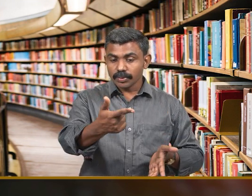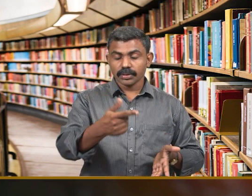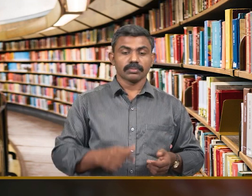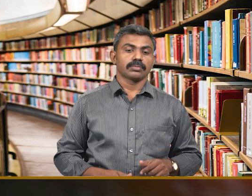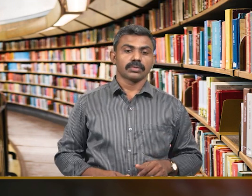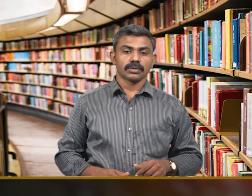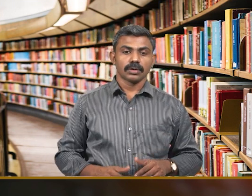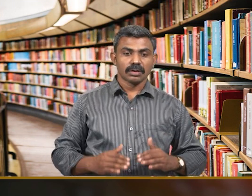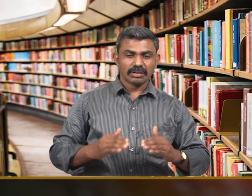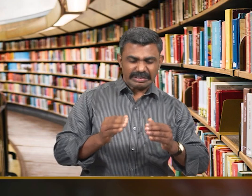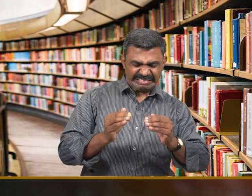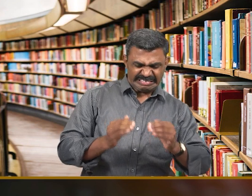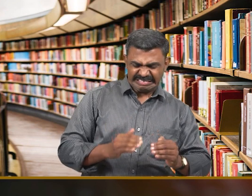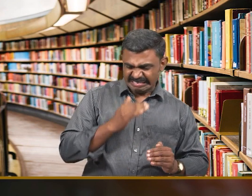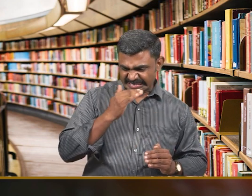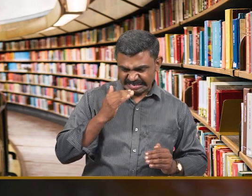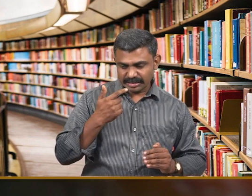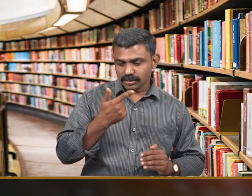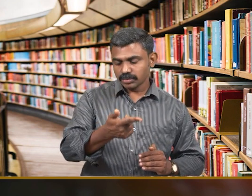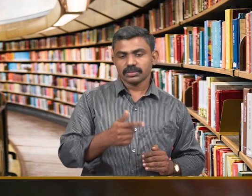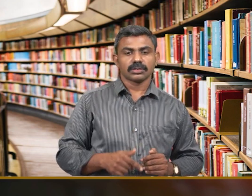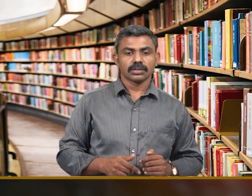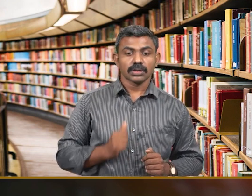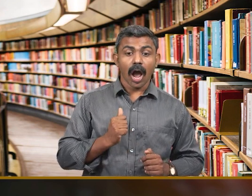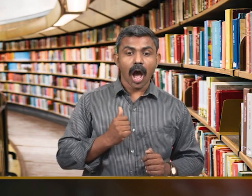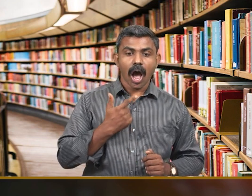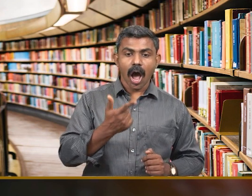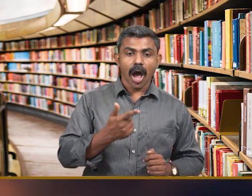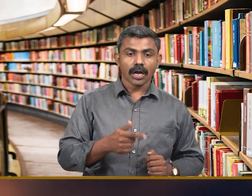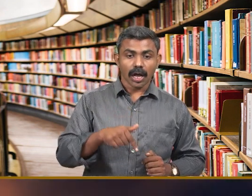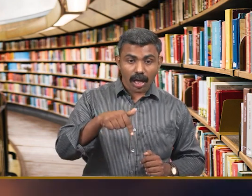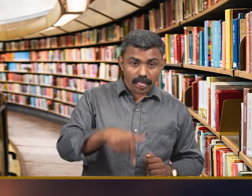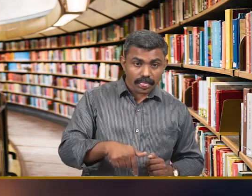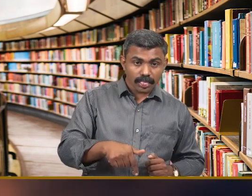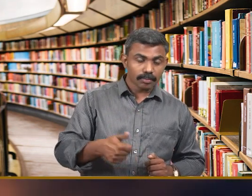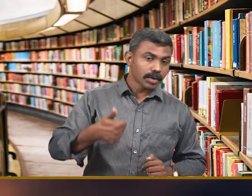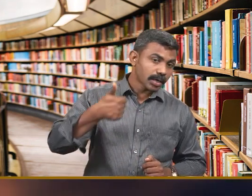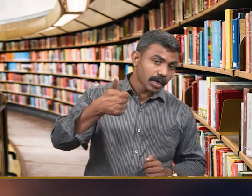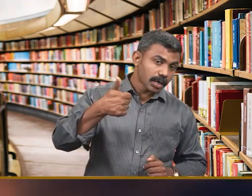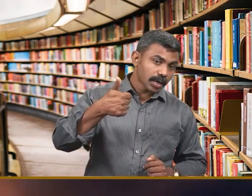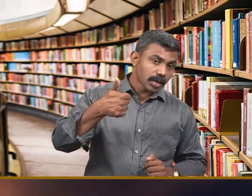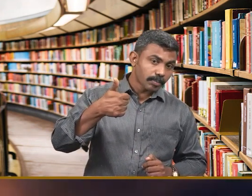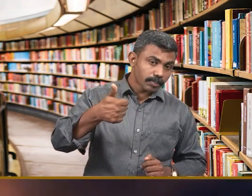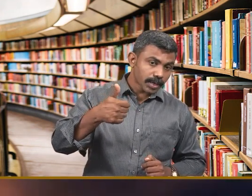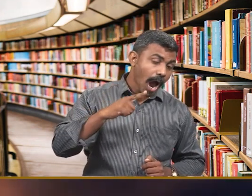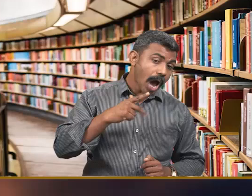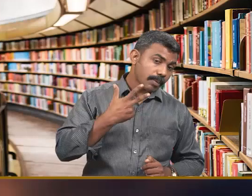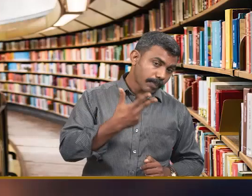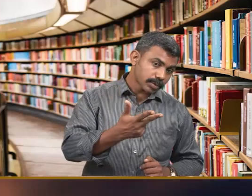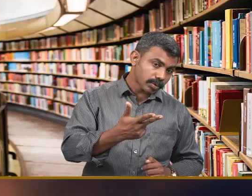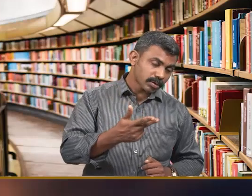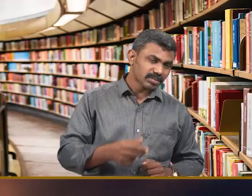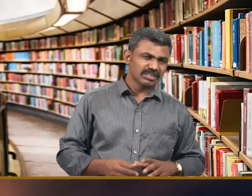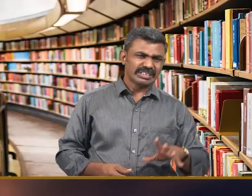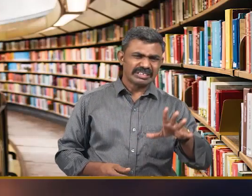ரொம்ப சிறுமைப்படுத்திட்டாங்க, கேவலப்படுத்திட்டாங்க அப்படிங்கிறதுக்காக, அது யார் பொறுப்புனா அந்த நேரத்தில் இத்தாலியோட ஆட்சி பொறுப்பில் இருந்தவங்க தான் பொறுப்பு அப்படிங்கிறதுக்காக.